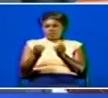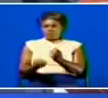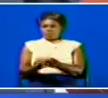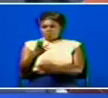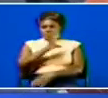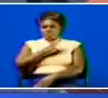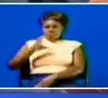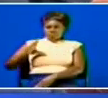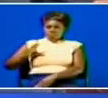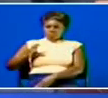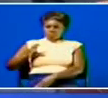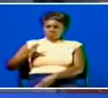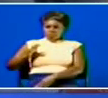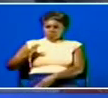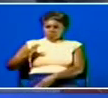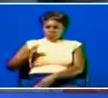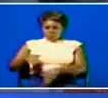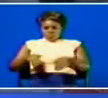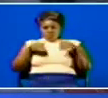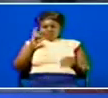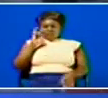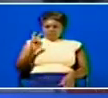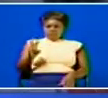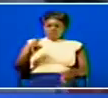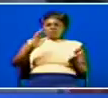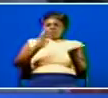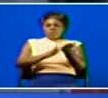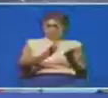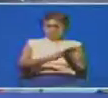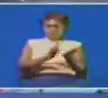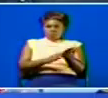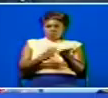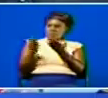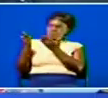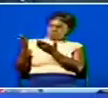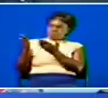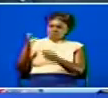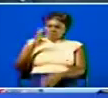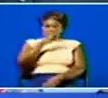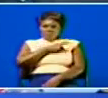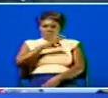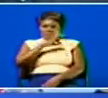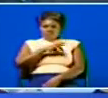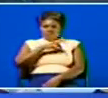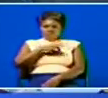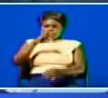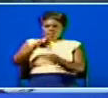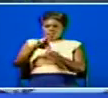iliyoongozwa na Isaac Hassan. Itasalia kuonekana iwapo mapendekezo ya hafla hii yatafaidi uchaguzi wa siku za